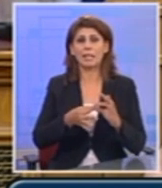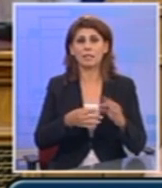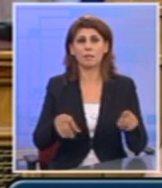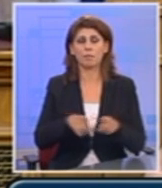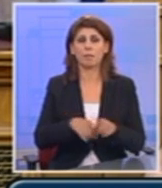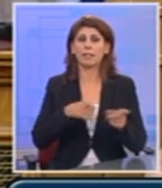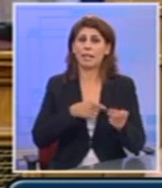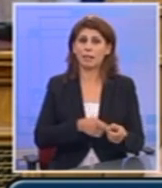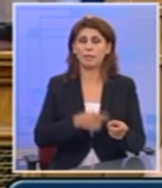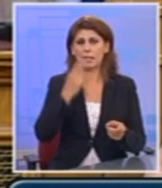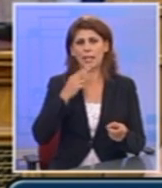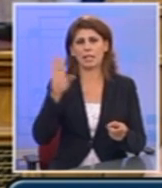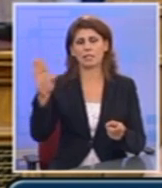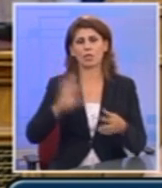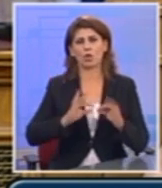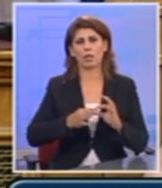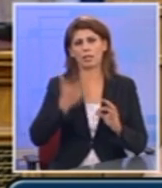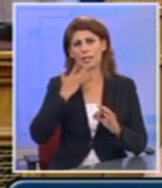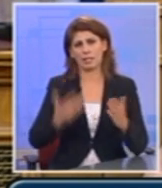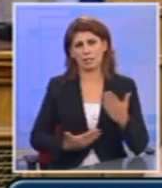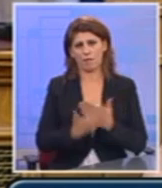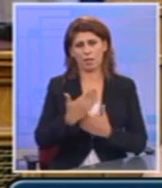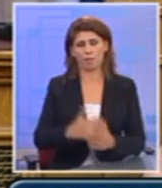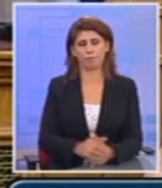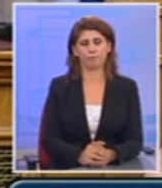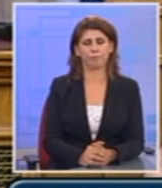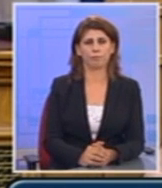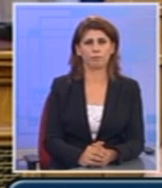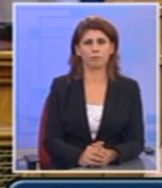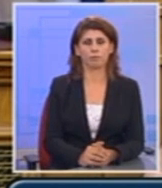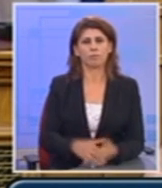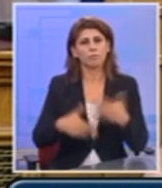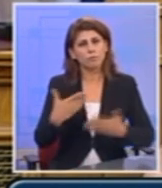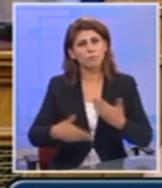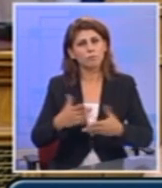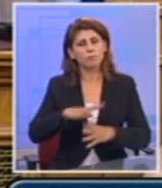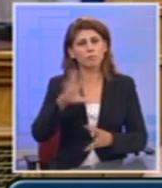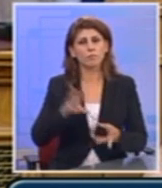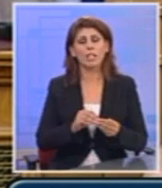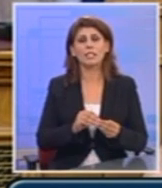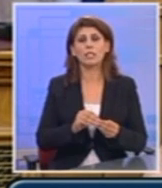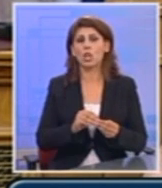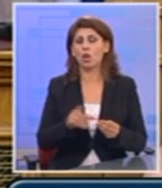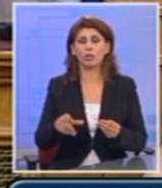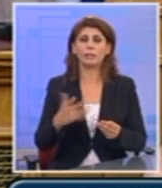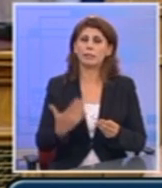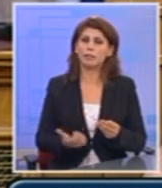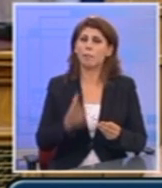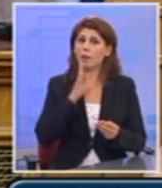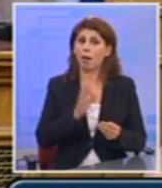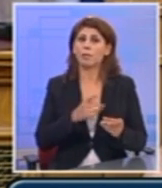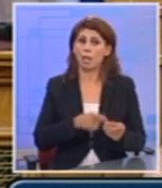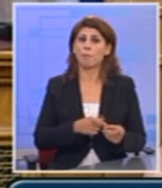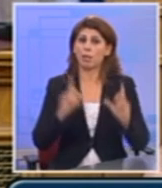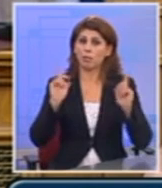εγκληματική ναζιστική οργάνωση της χρυσής αυγής οι εξελίξεις αυτές συνολικά αποτέλεσαν πραγματική απειλή για